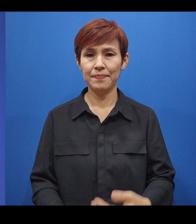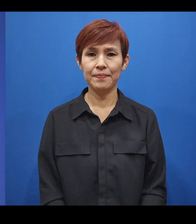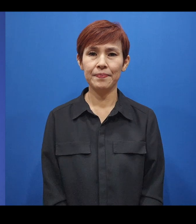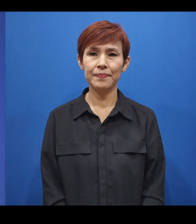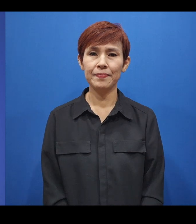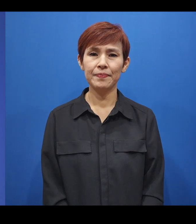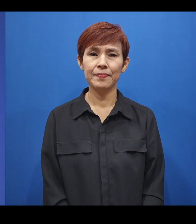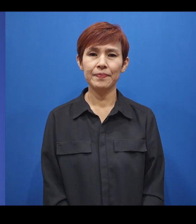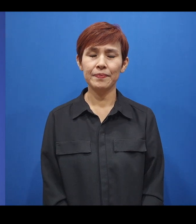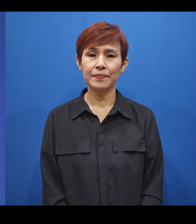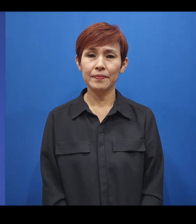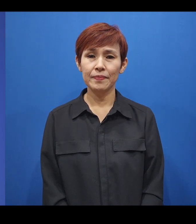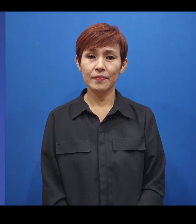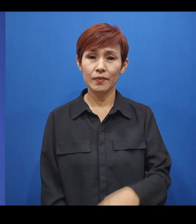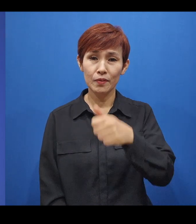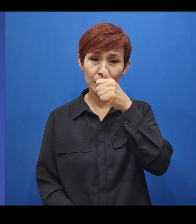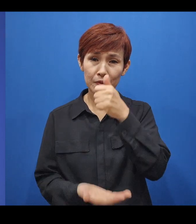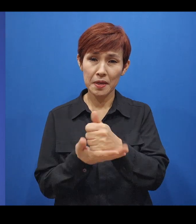그런데 죄가 들어와서